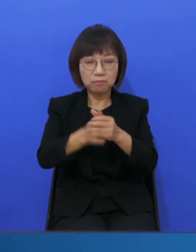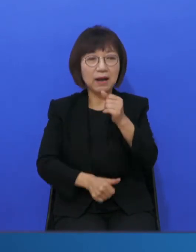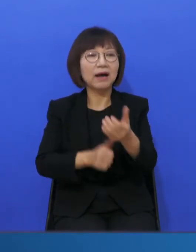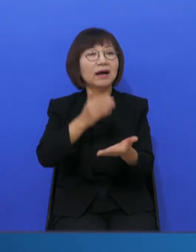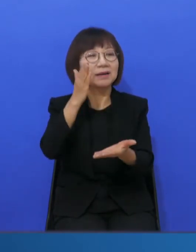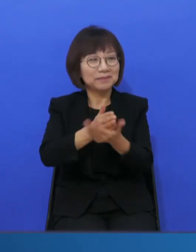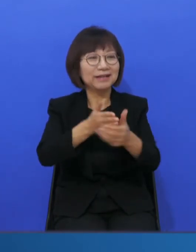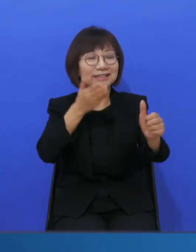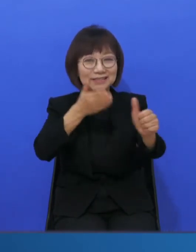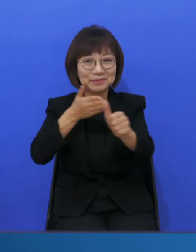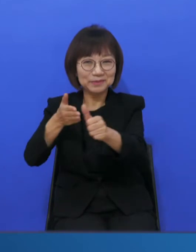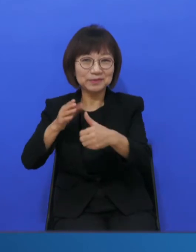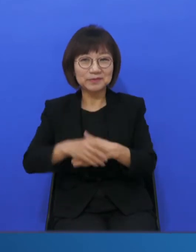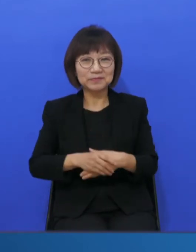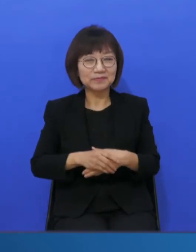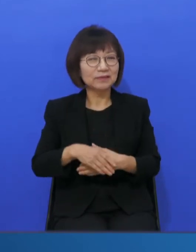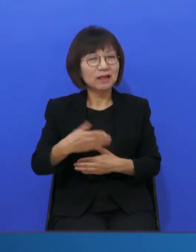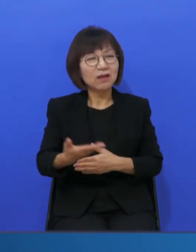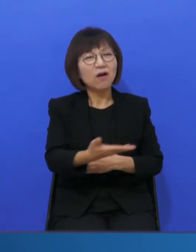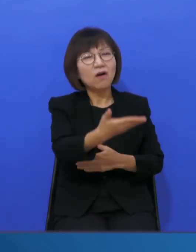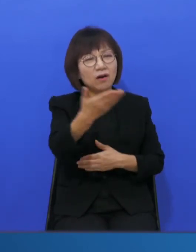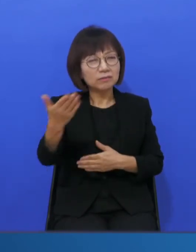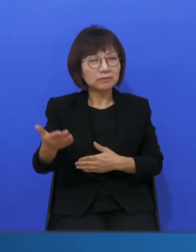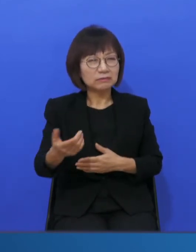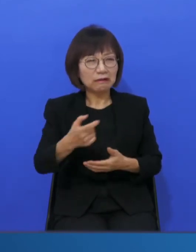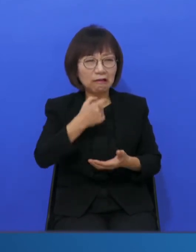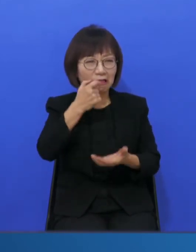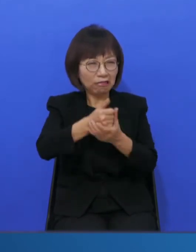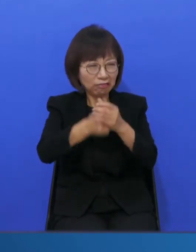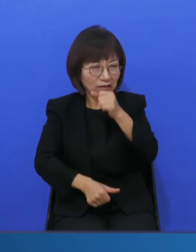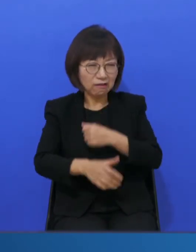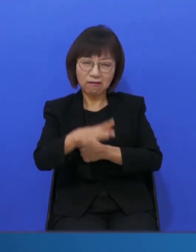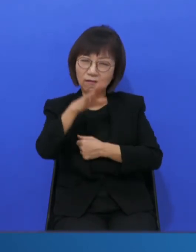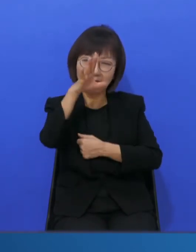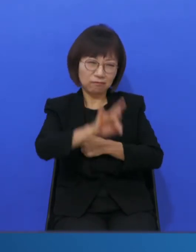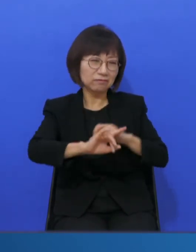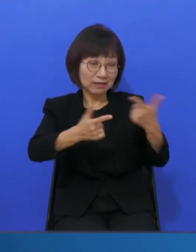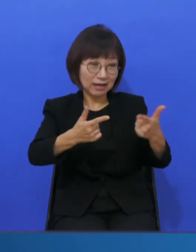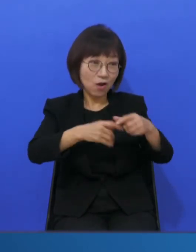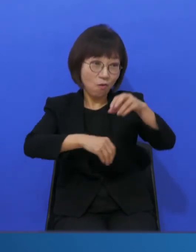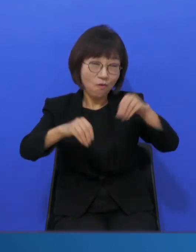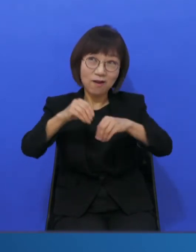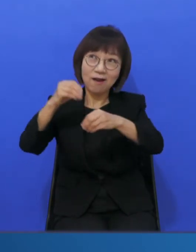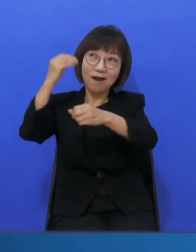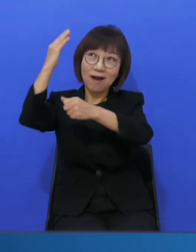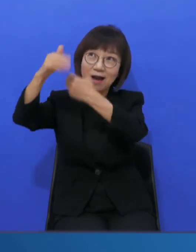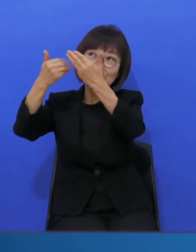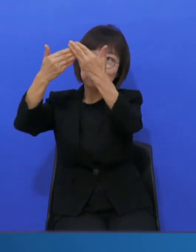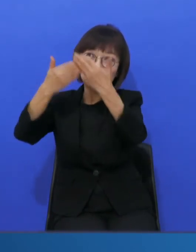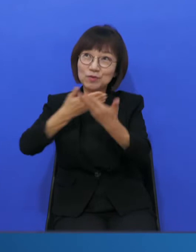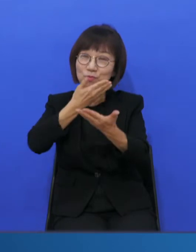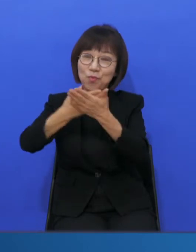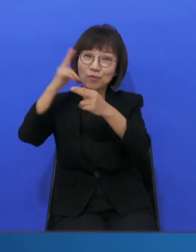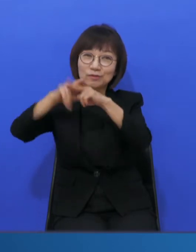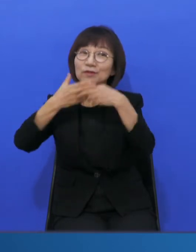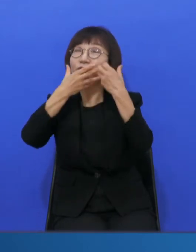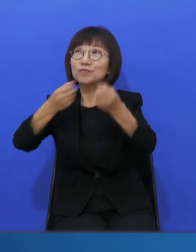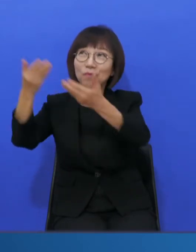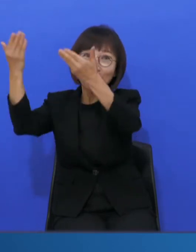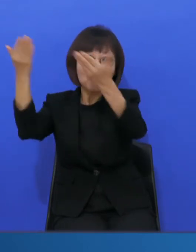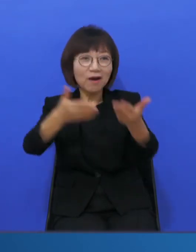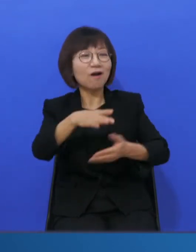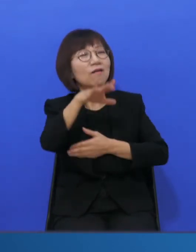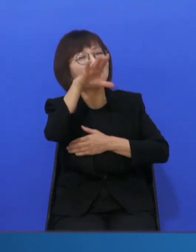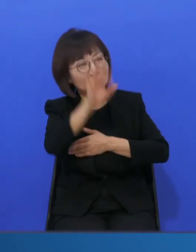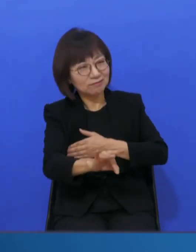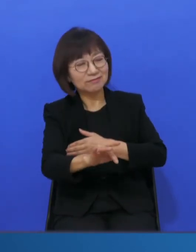될 사람이 아니고 하나님의 보좌의 축복을 받아야 될 You are not 사람입니다. people to be deceived. You are 속지 the people 마세요. to receive the power and the blessings of the throne of heaven. 그